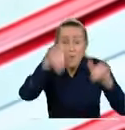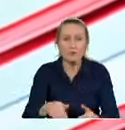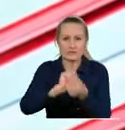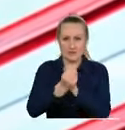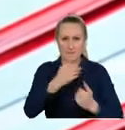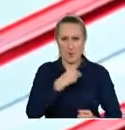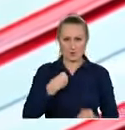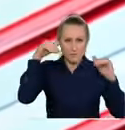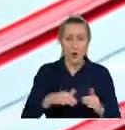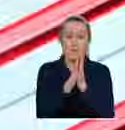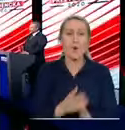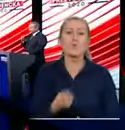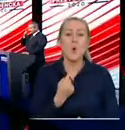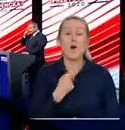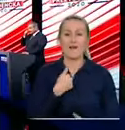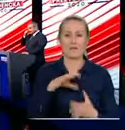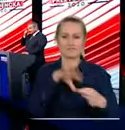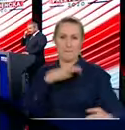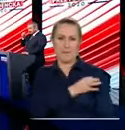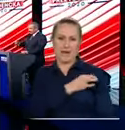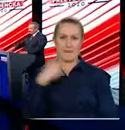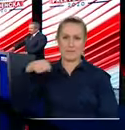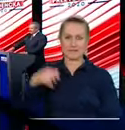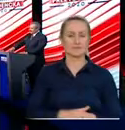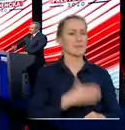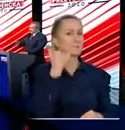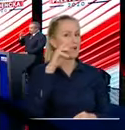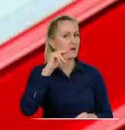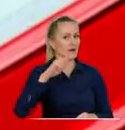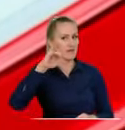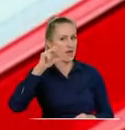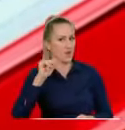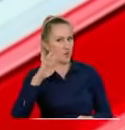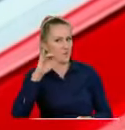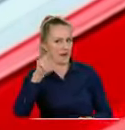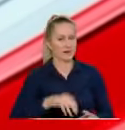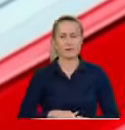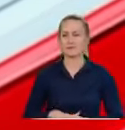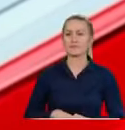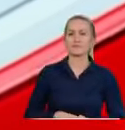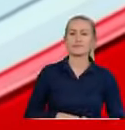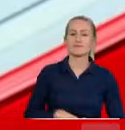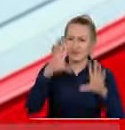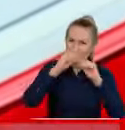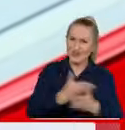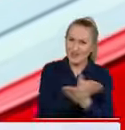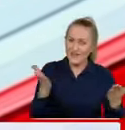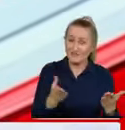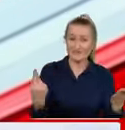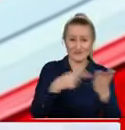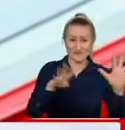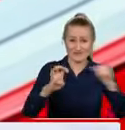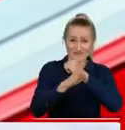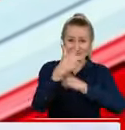Polskę. Zagłosujcie na bezpartyjnego prezydenta. Marek Jakubiak. Proszę państwa, w 92 roku został